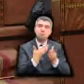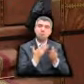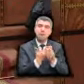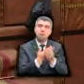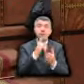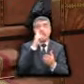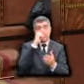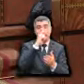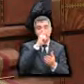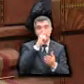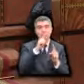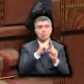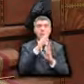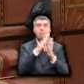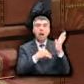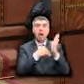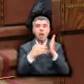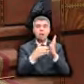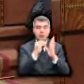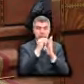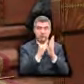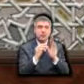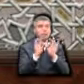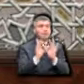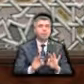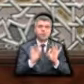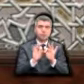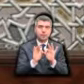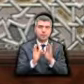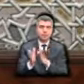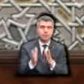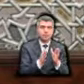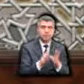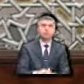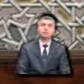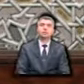يصعب برمجته في الوقت الحالي. شكرا سيد الرئيس. شكرا سيد الوزير.